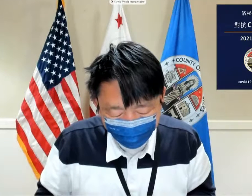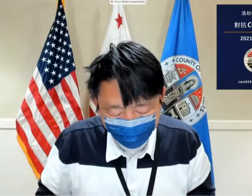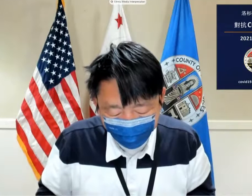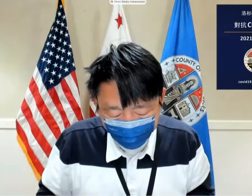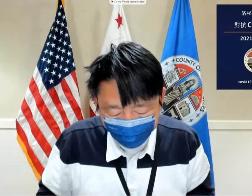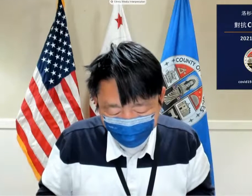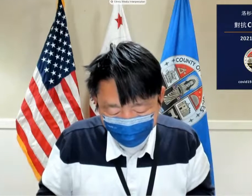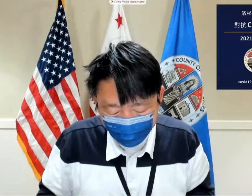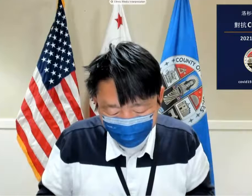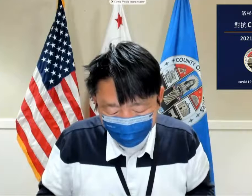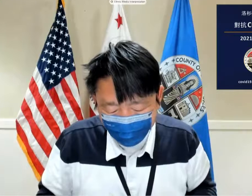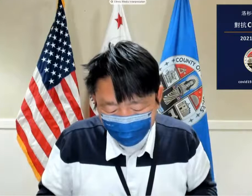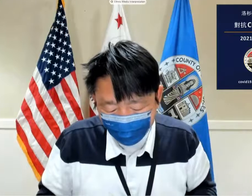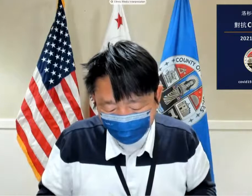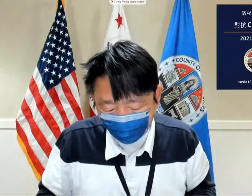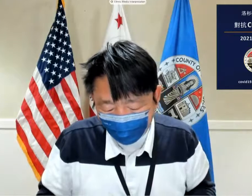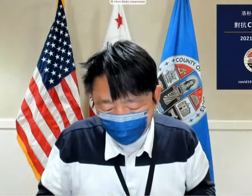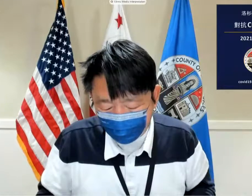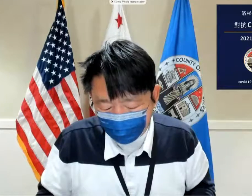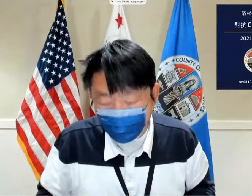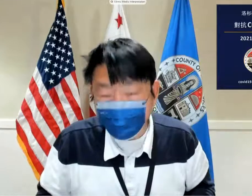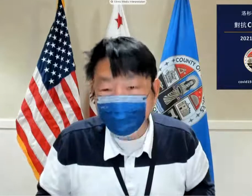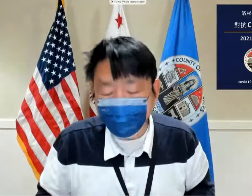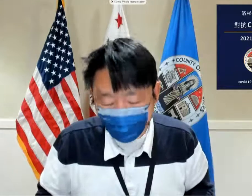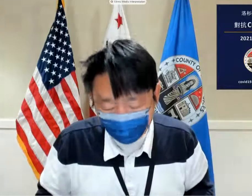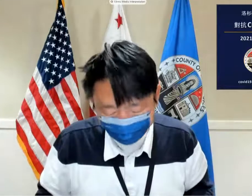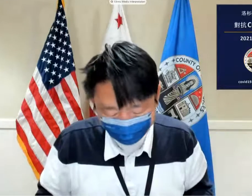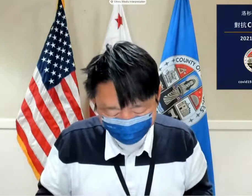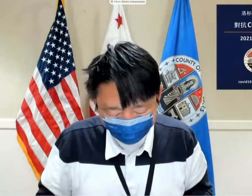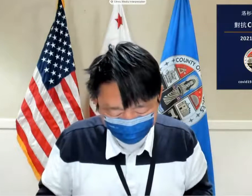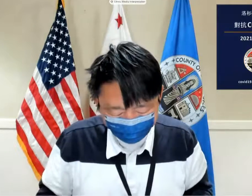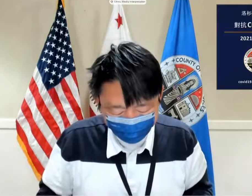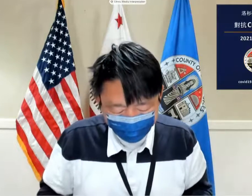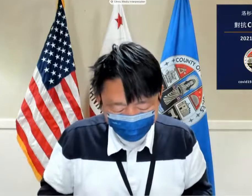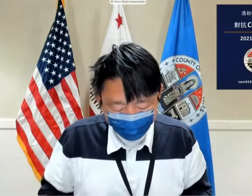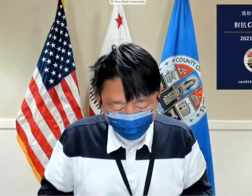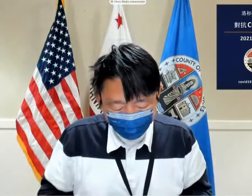住点、看护点及宗教团体聚集点。